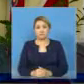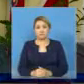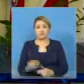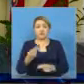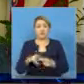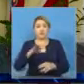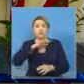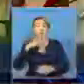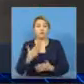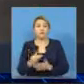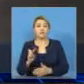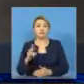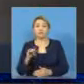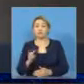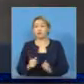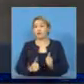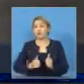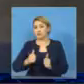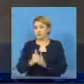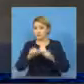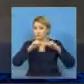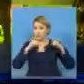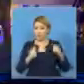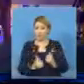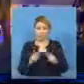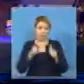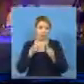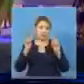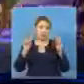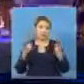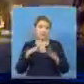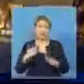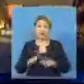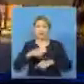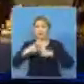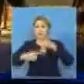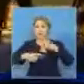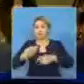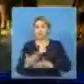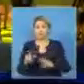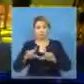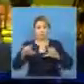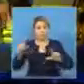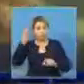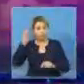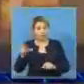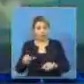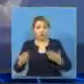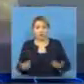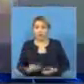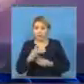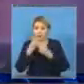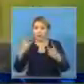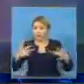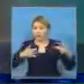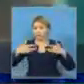жолы көпшілікке Қанат Жүнісовтің алғашқы махаббат пьесасы ұсынылды. Бала шақтан болашаққа қадам басар мектеп түлектерінің өмірін көрсететін комедия